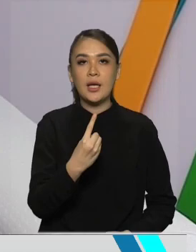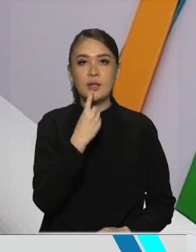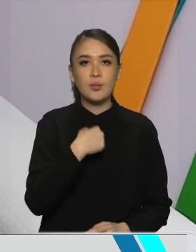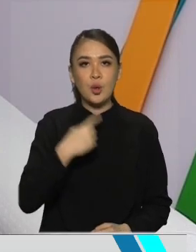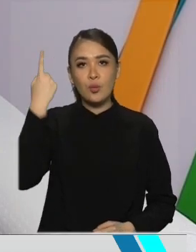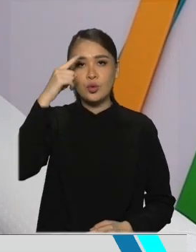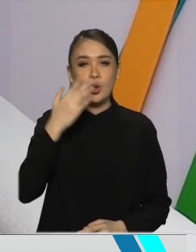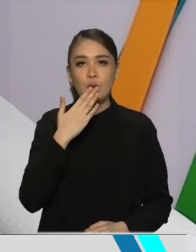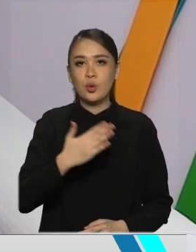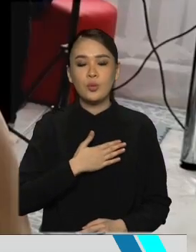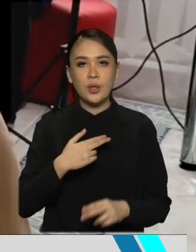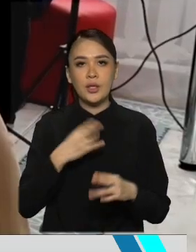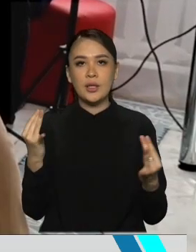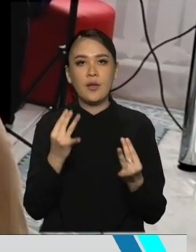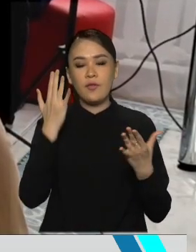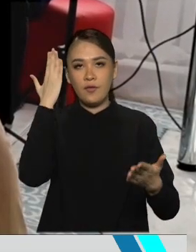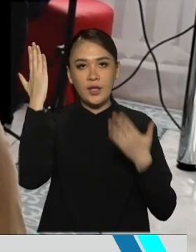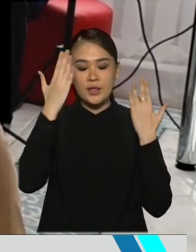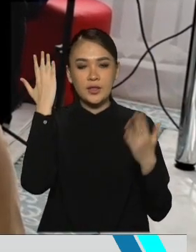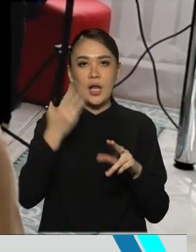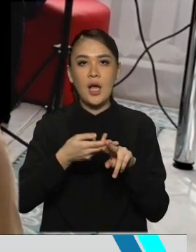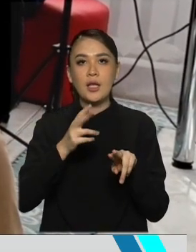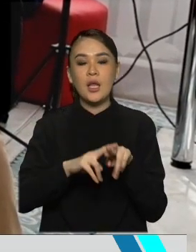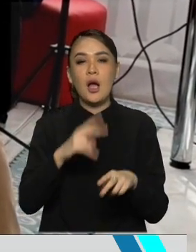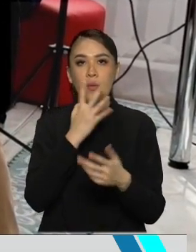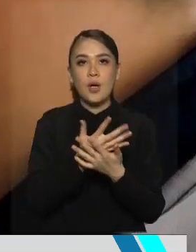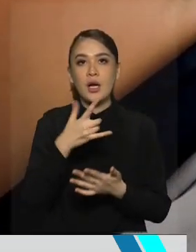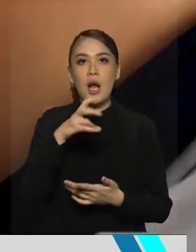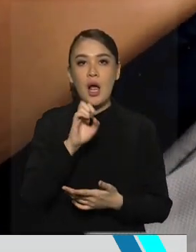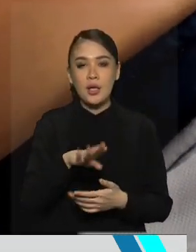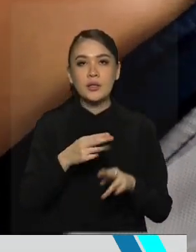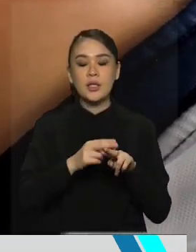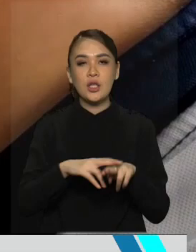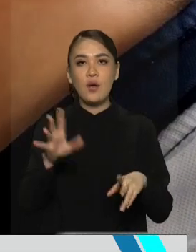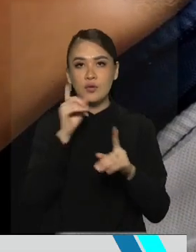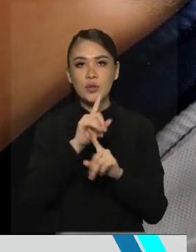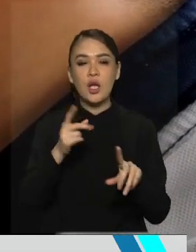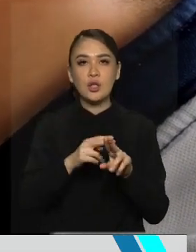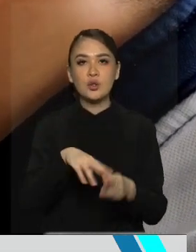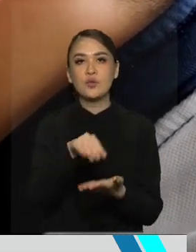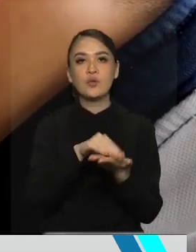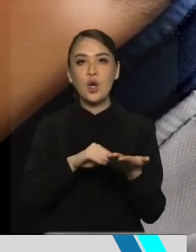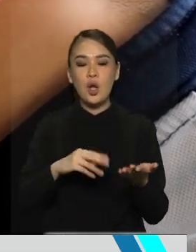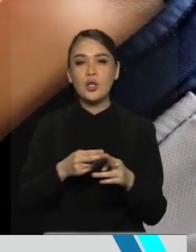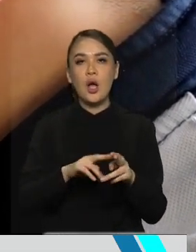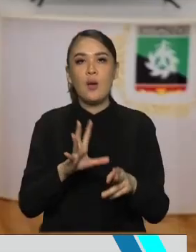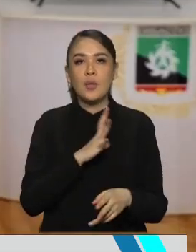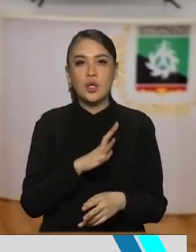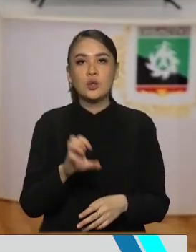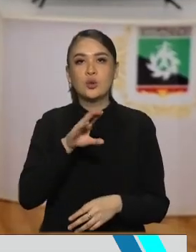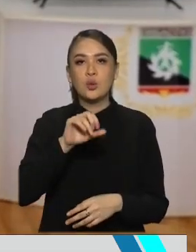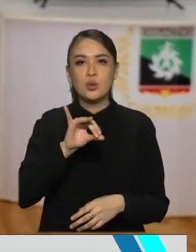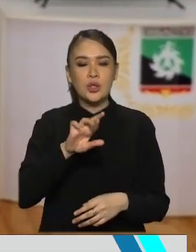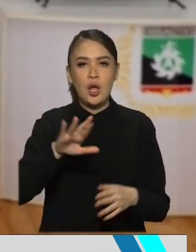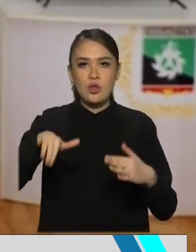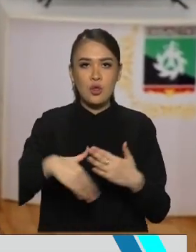мультфильмы. Это увлекательно. На полученные гранты организаторы проекта приобрели современное звукозаписывающее оборудование. Студия теперь новая,